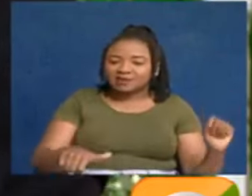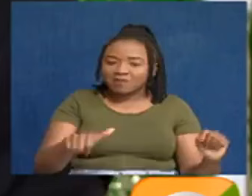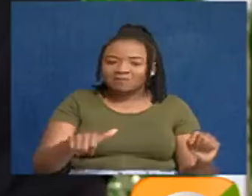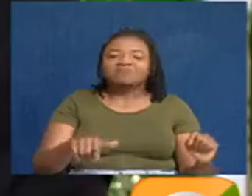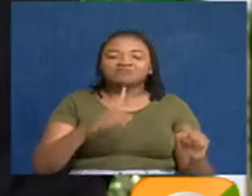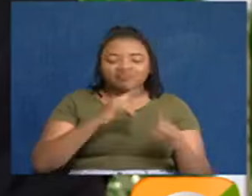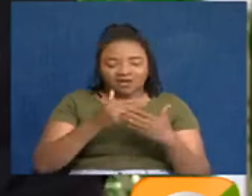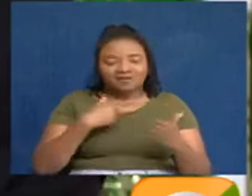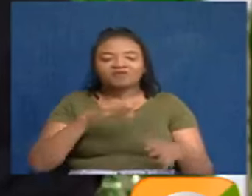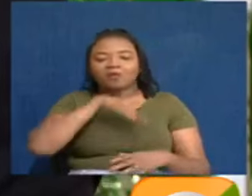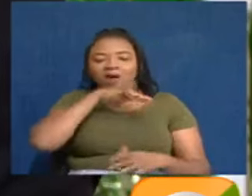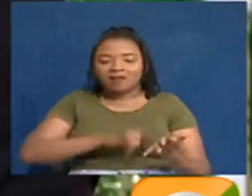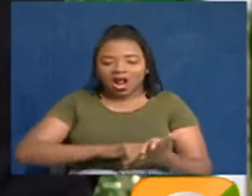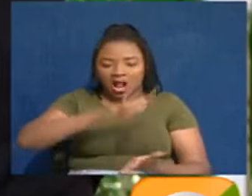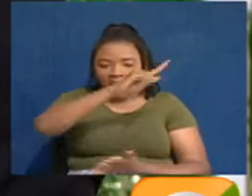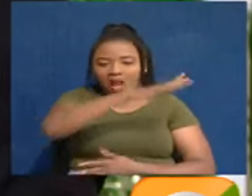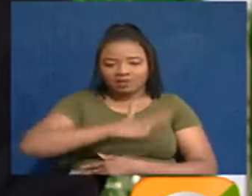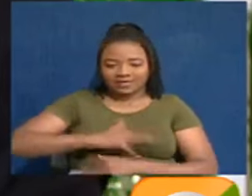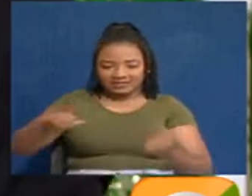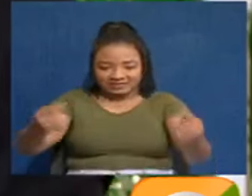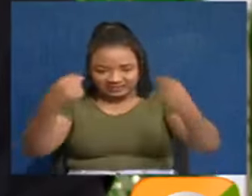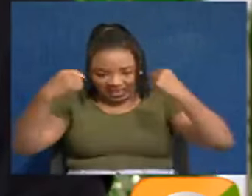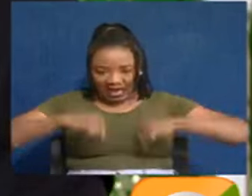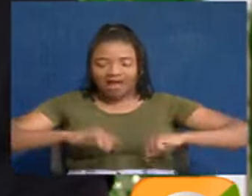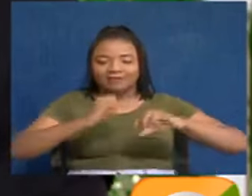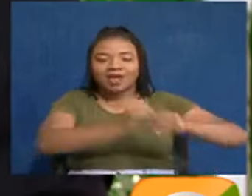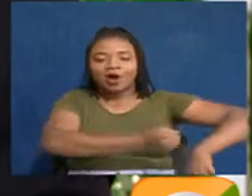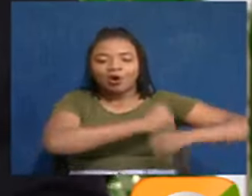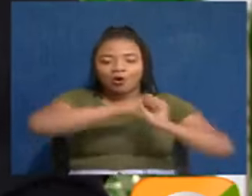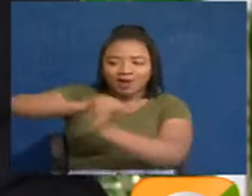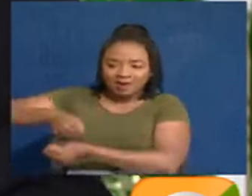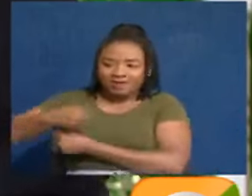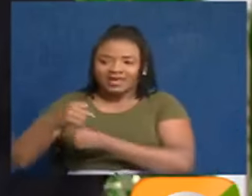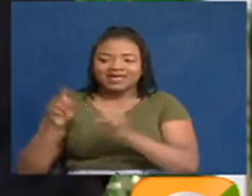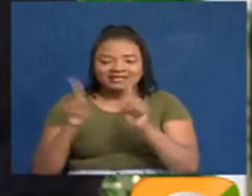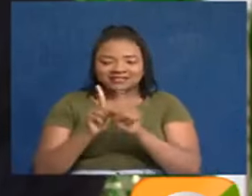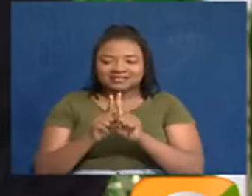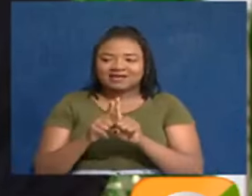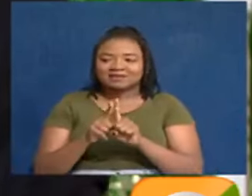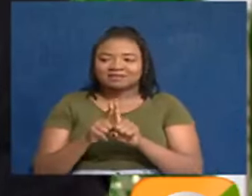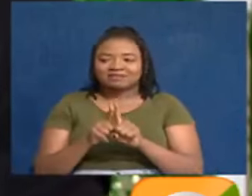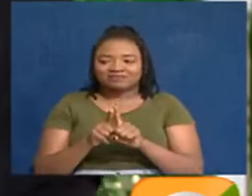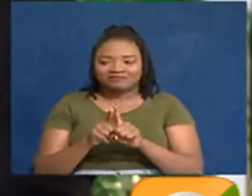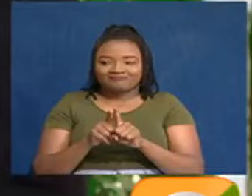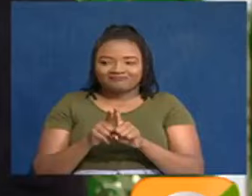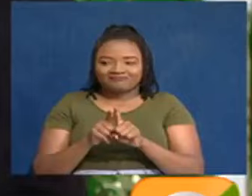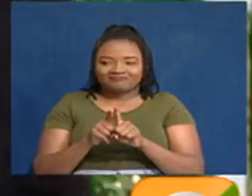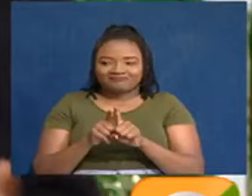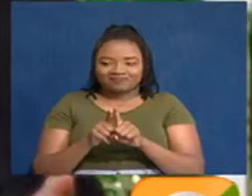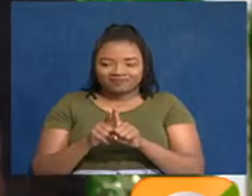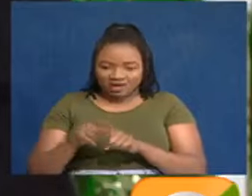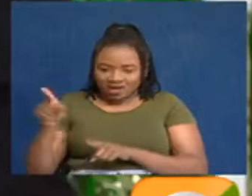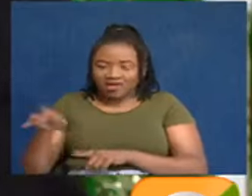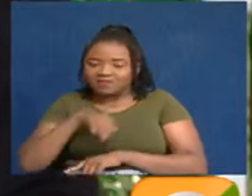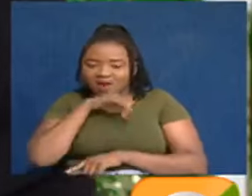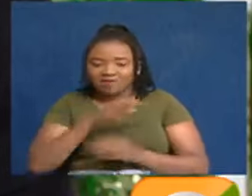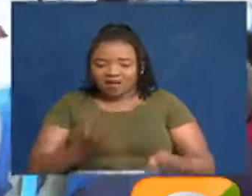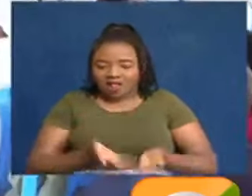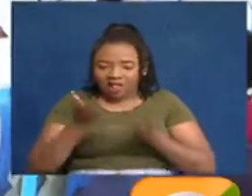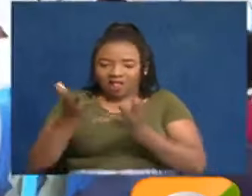Bay and he will hand us over as his children to you so that you can